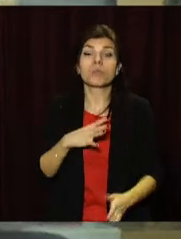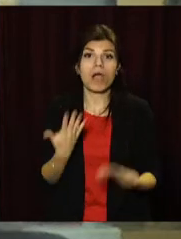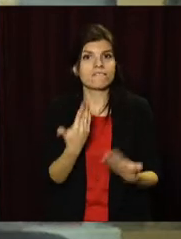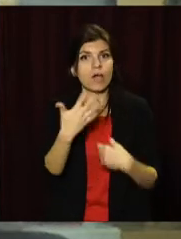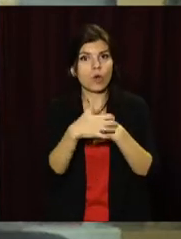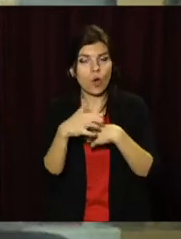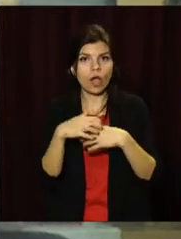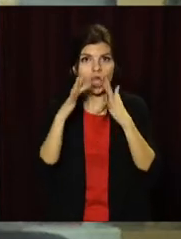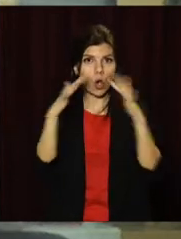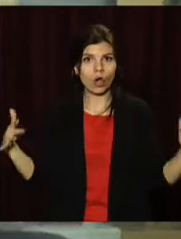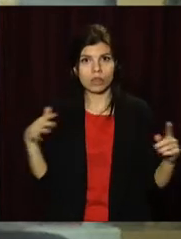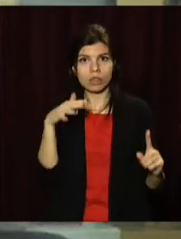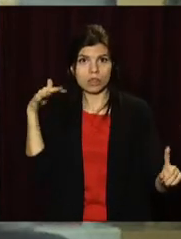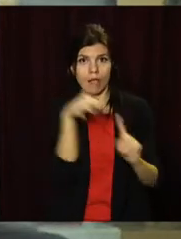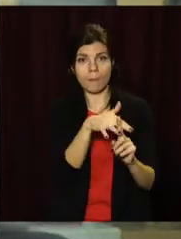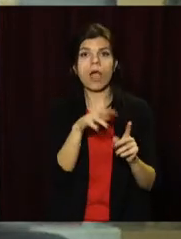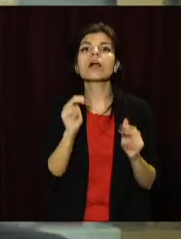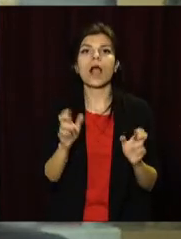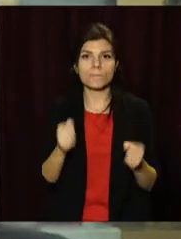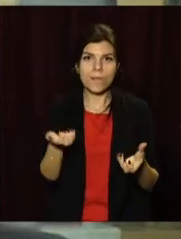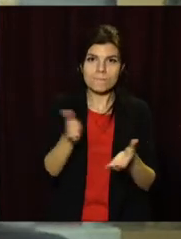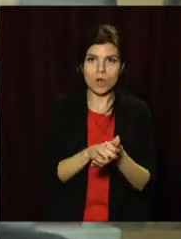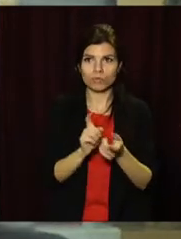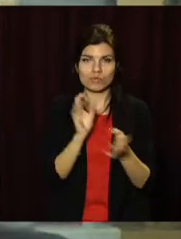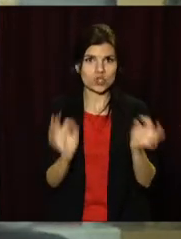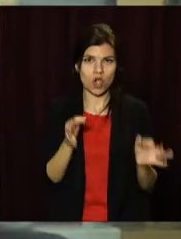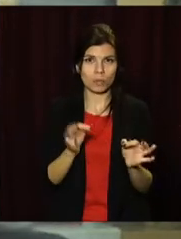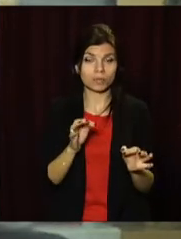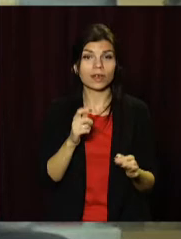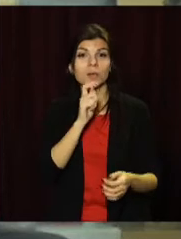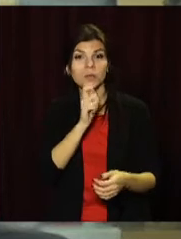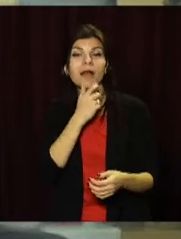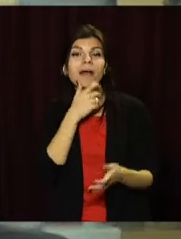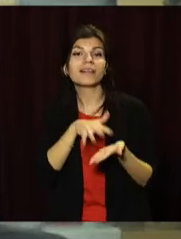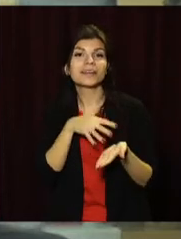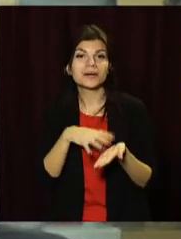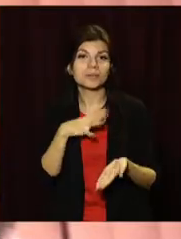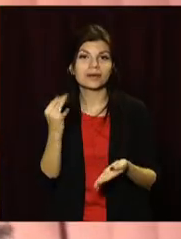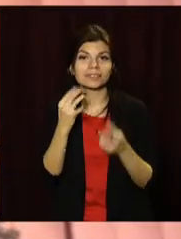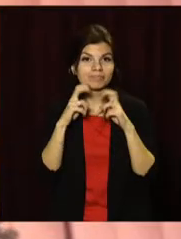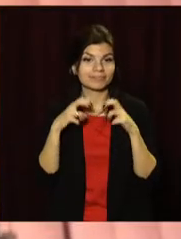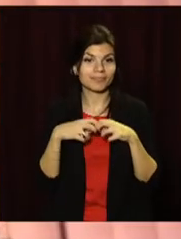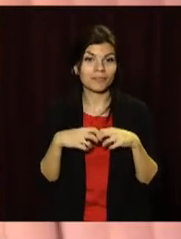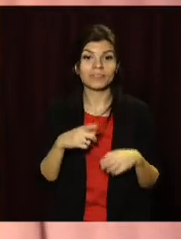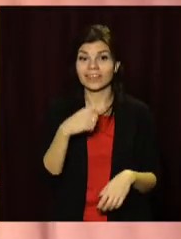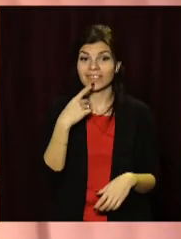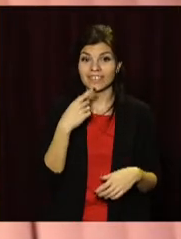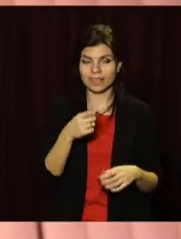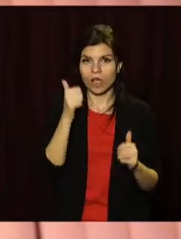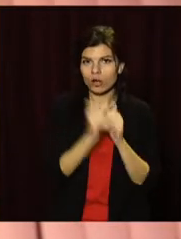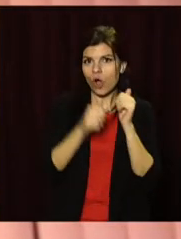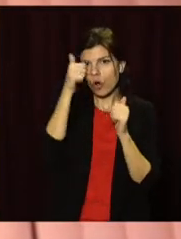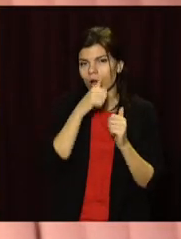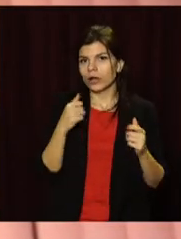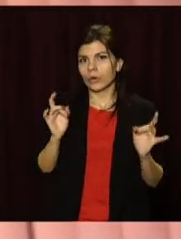кіт атакує ялинку та чи можна їх примирити? З'ясовували наші журналісти. Про їхнє одвічне